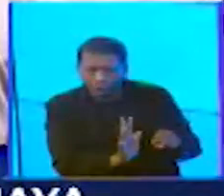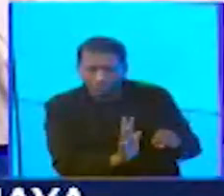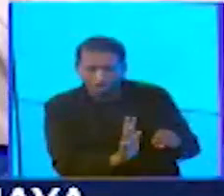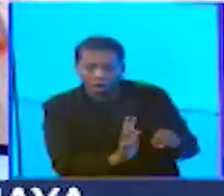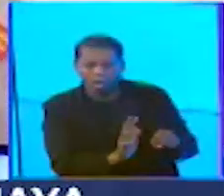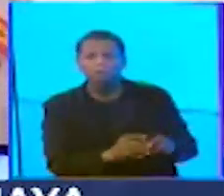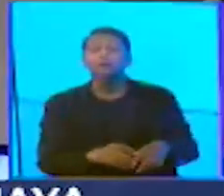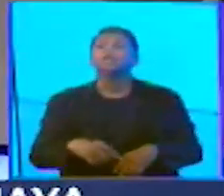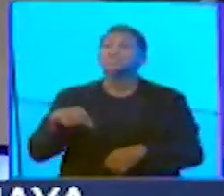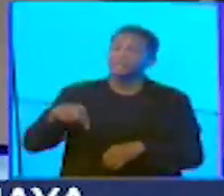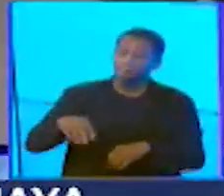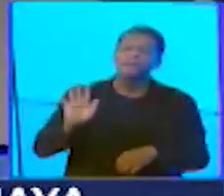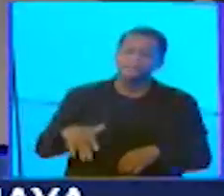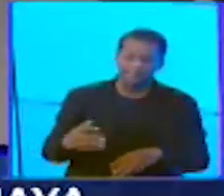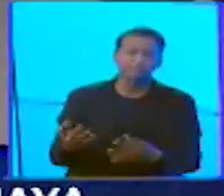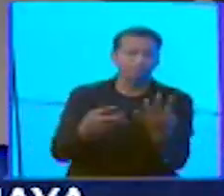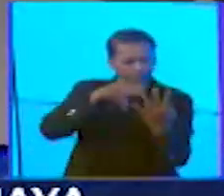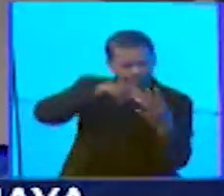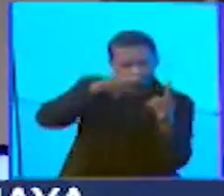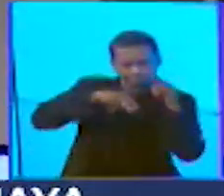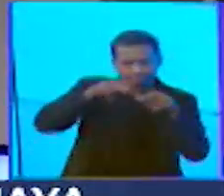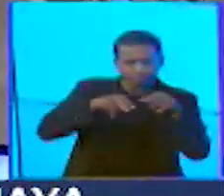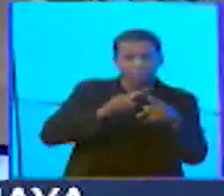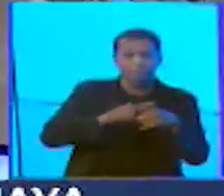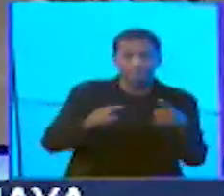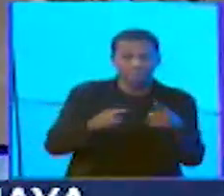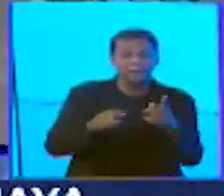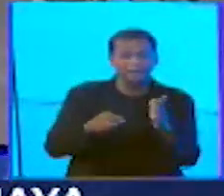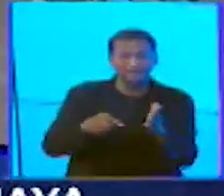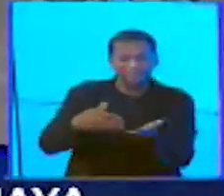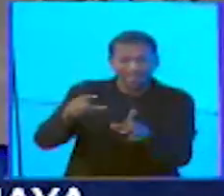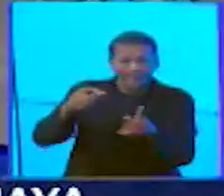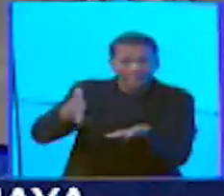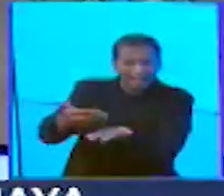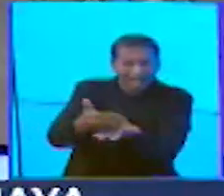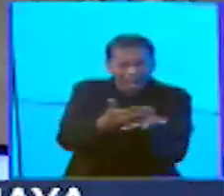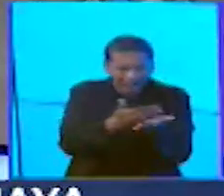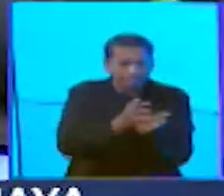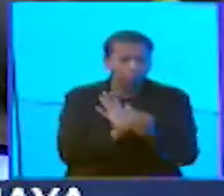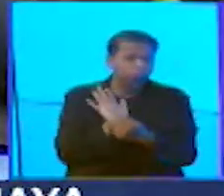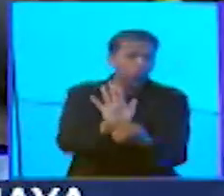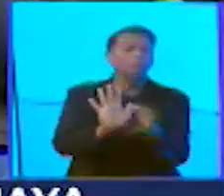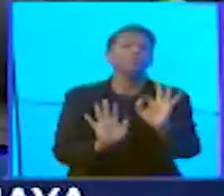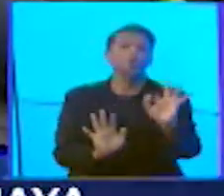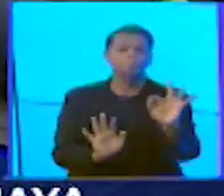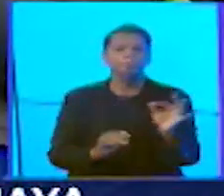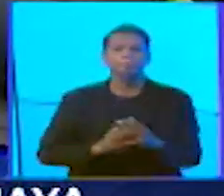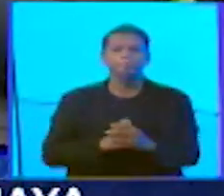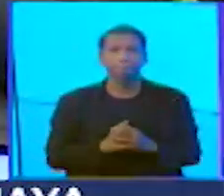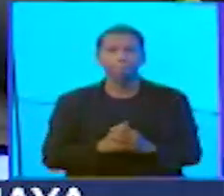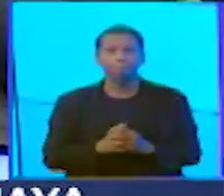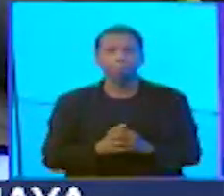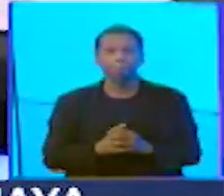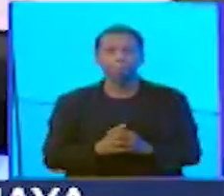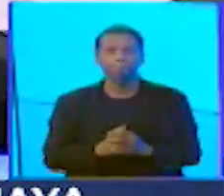dalami lagi tapi saya datanya belum belum Ini keseluruhannya di yang memang tidak bisa kita jadikan memenuhi unsur kita